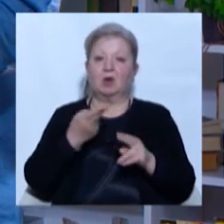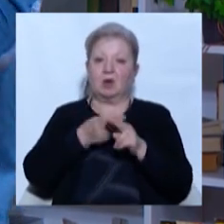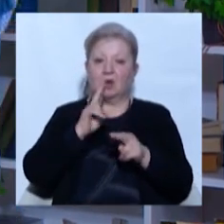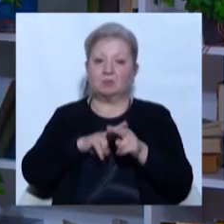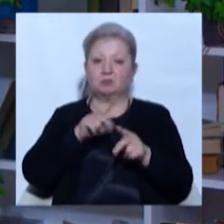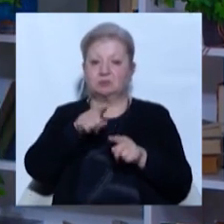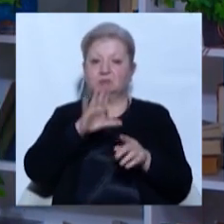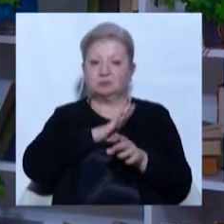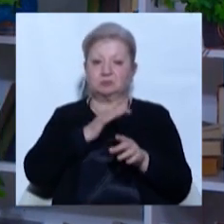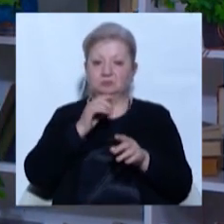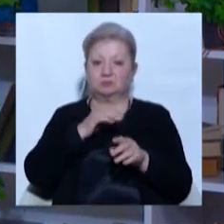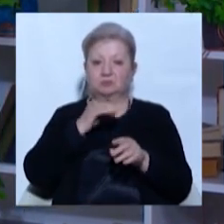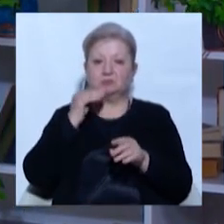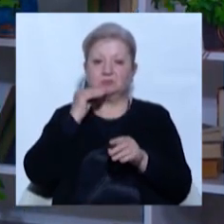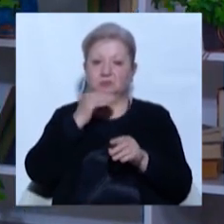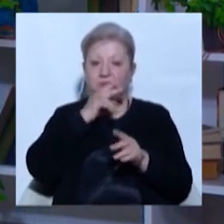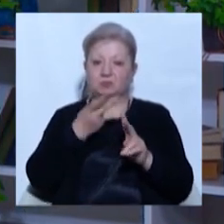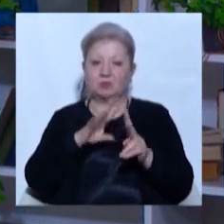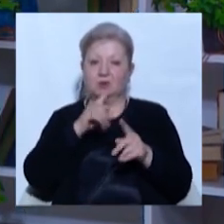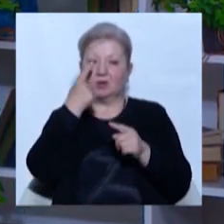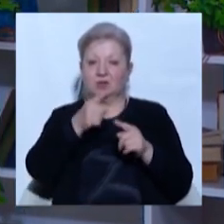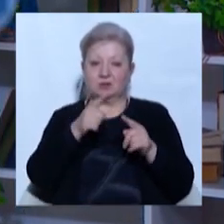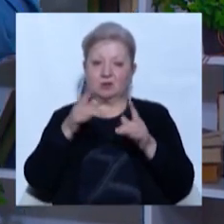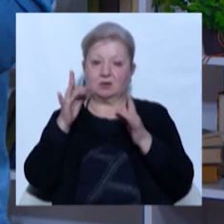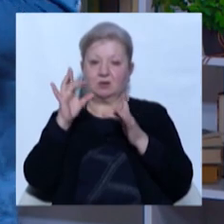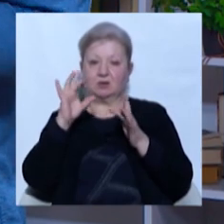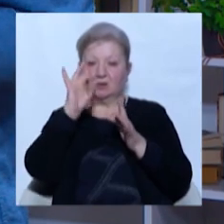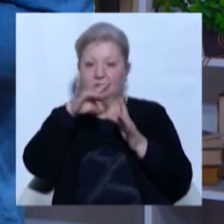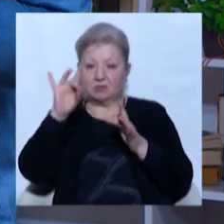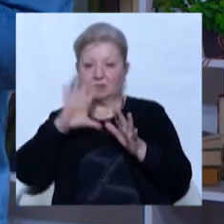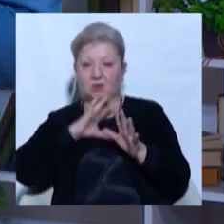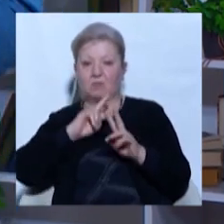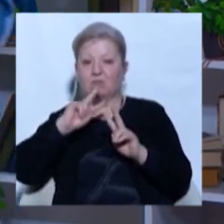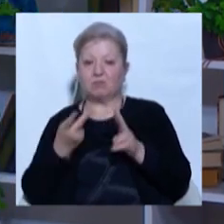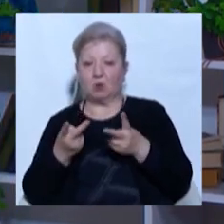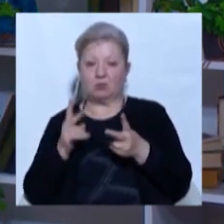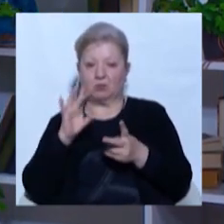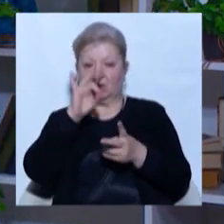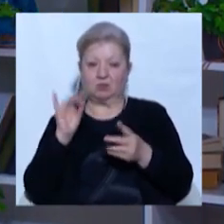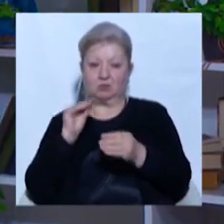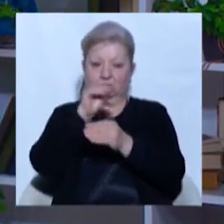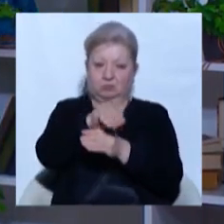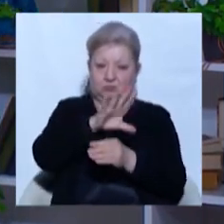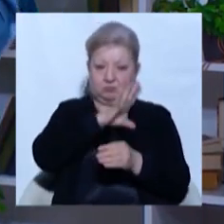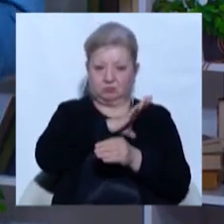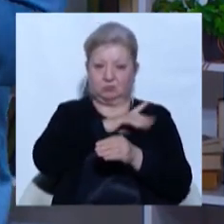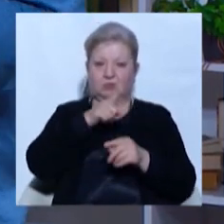ნაბიჯი იყო. მეფემ ერთ რელიგიას მეორე რელიგია დაუპირისპირა. ახლა რაც შეეხება, როგორც